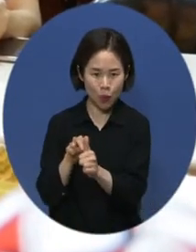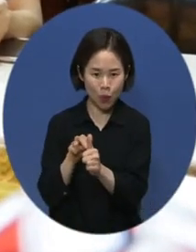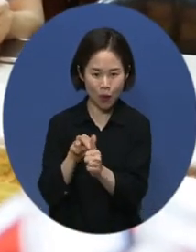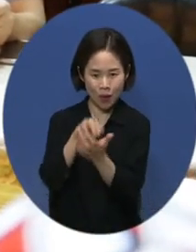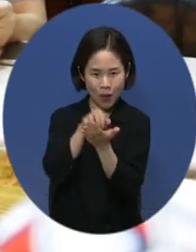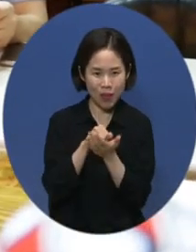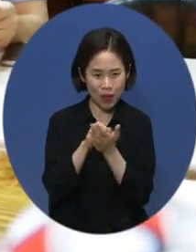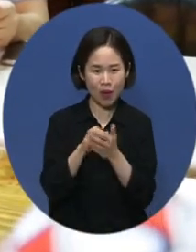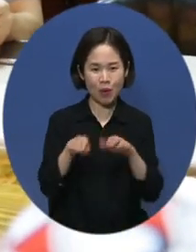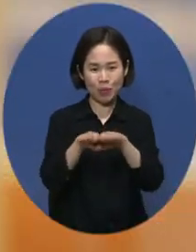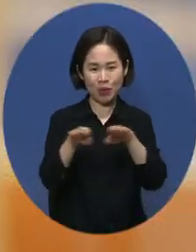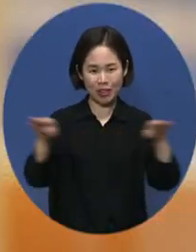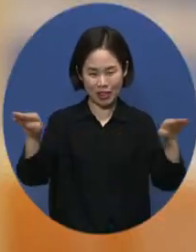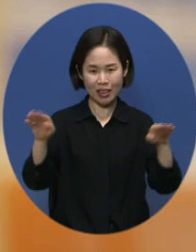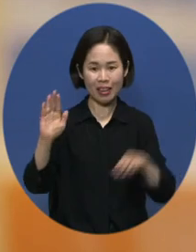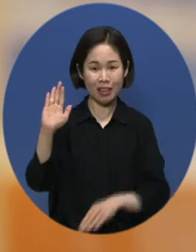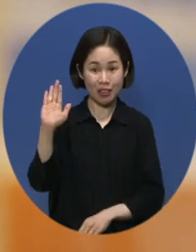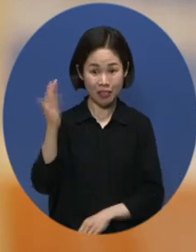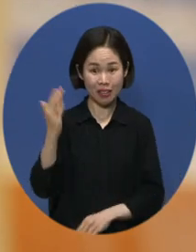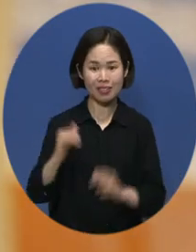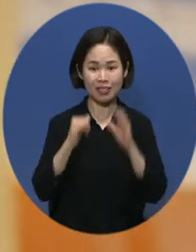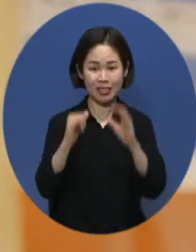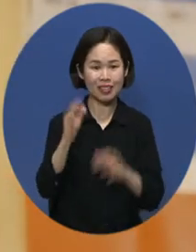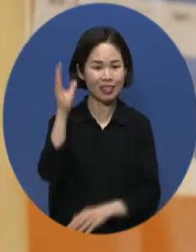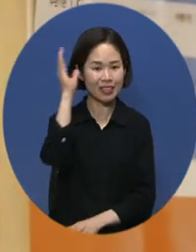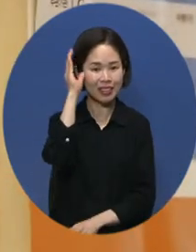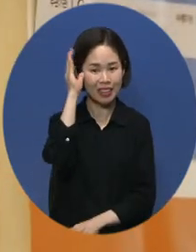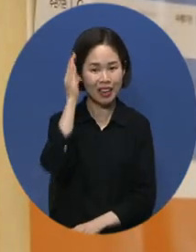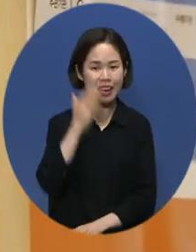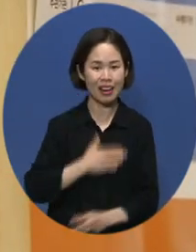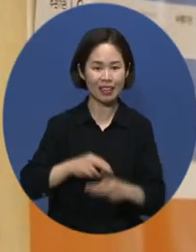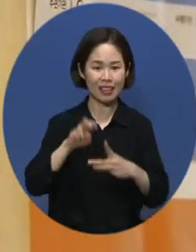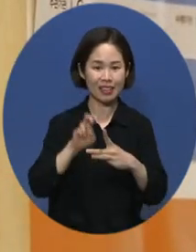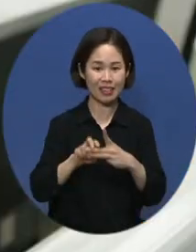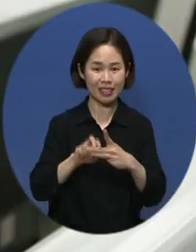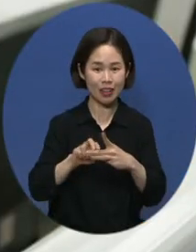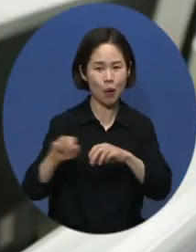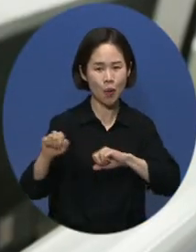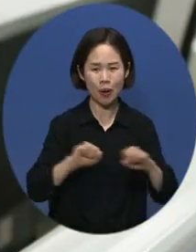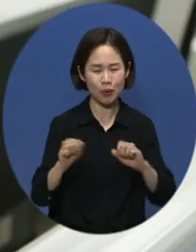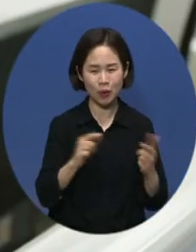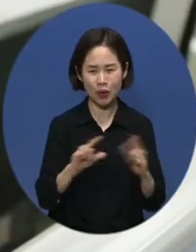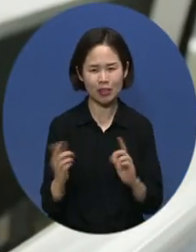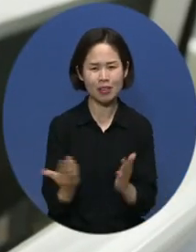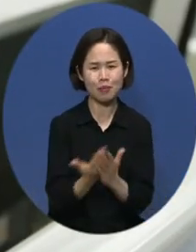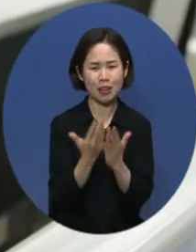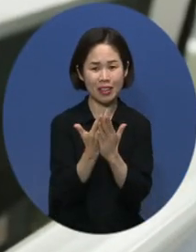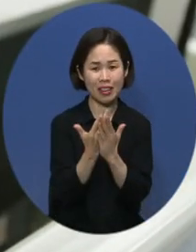세상을 기대하며 알다 센터의 활발한 활동을 함께 응원합니다.